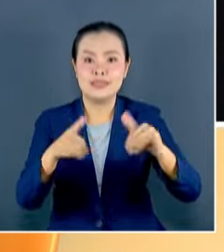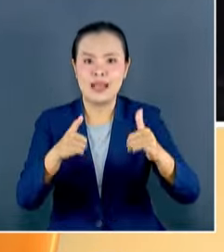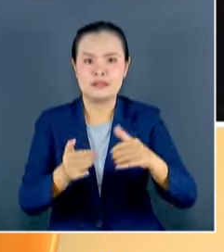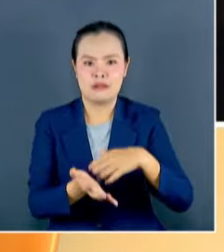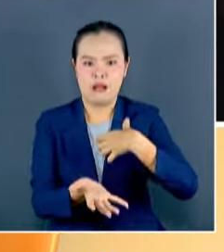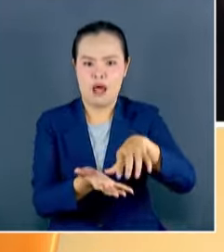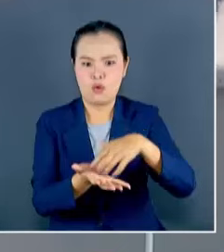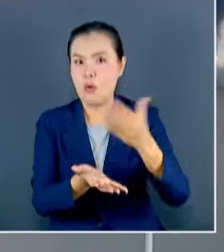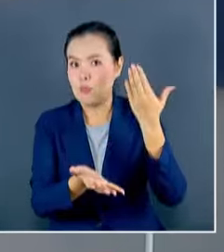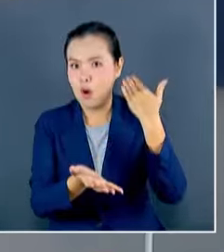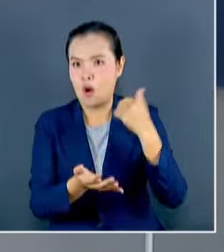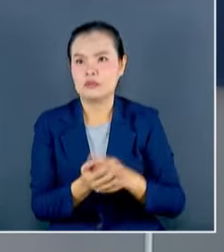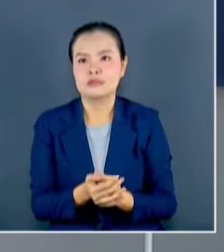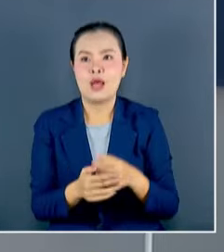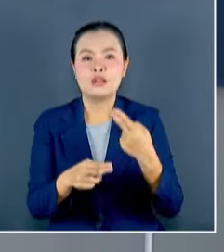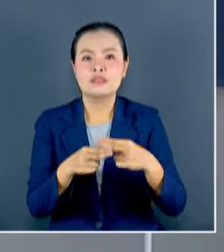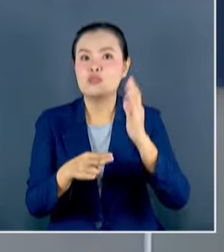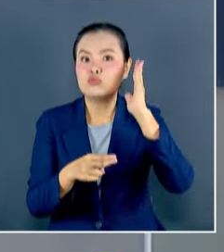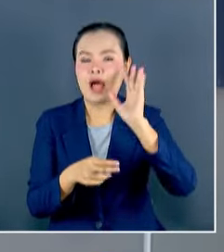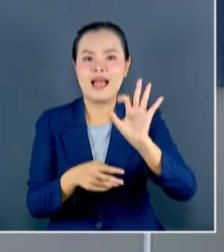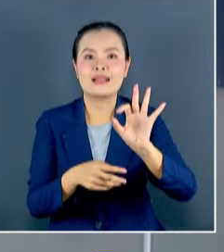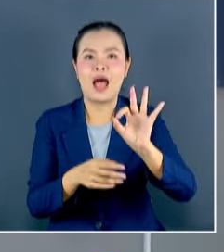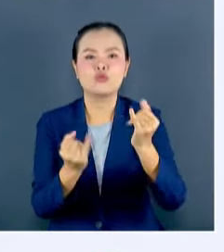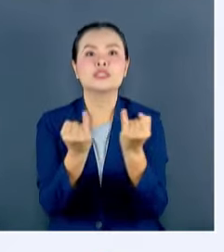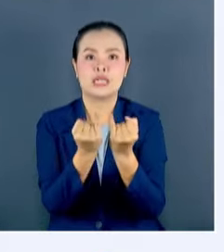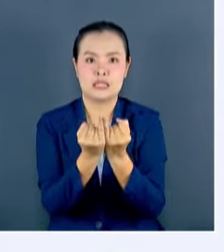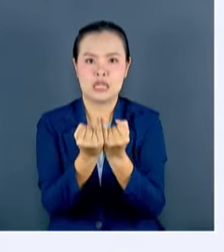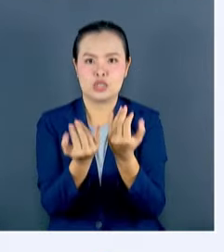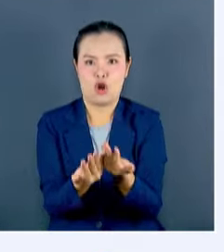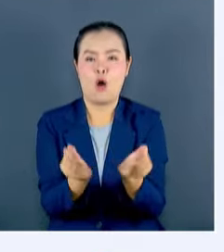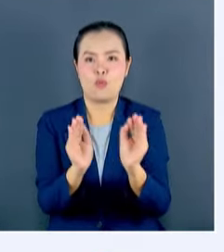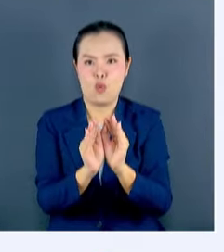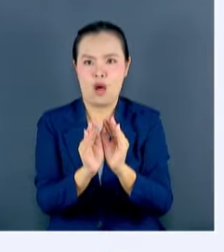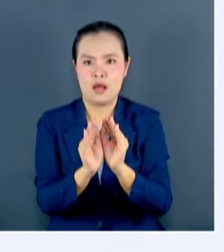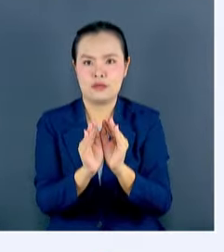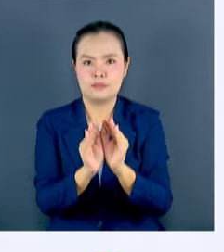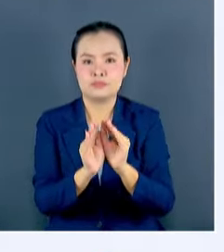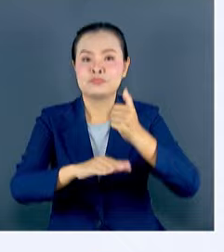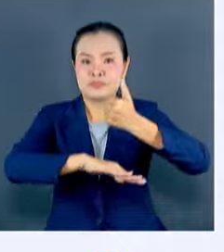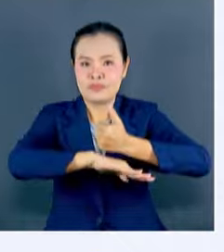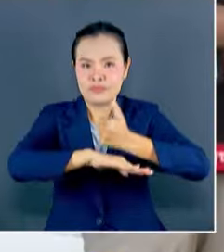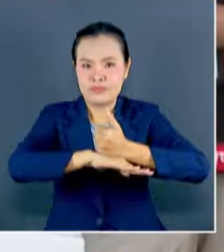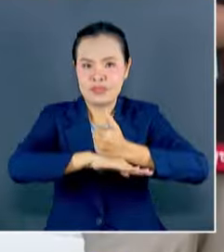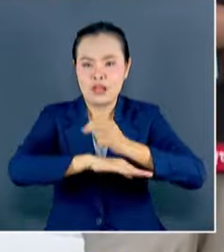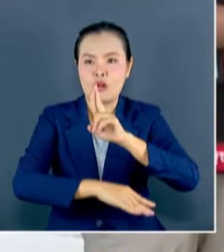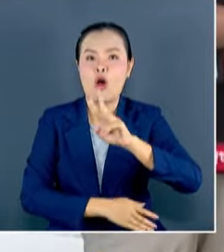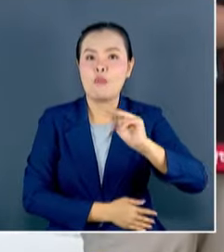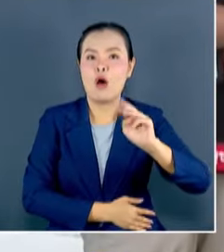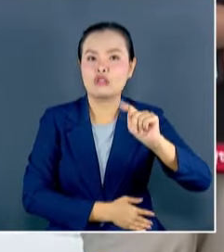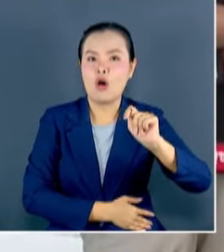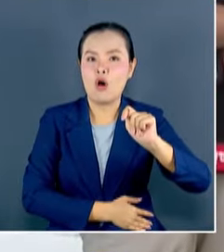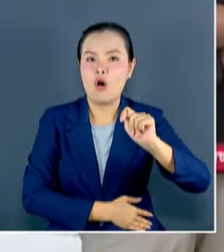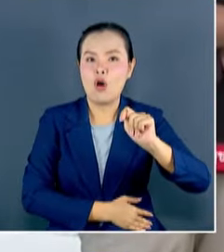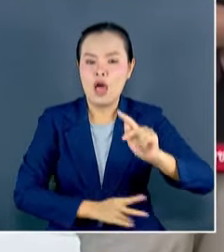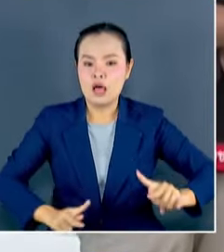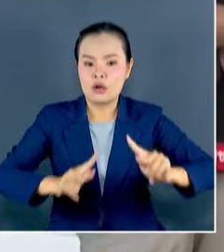ปิดเผยก่อนหน้านี้ว่าเฮียเก้าเนี่ยสนิทเป็นคนใกล้ชิดในครอบครัวกับนายเฉลิมชัยทั้งสองคนถูก